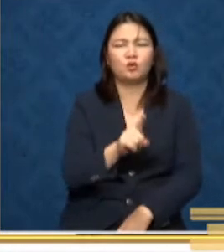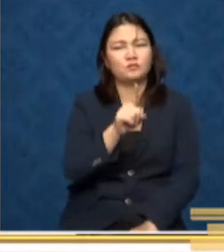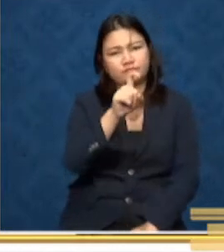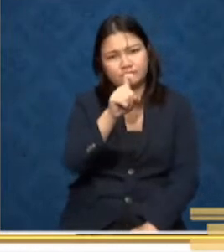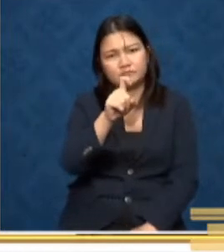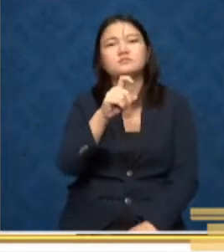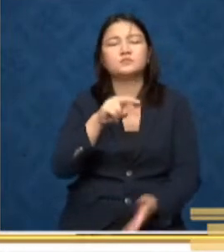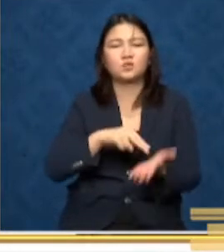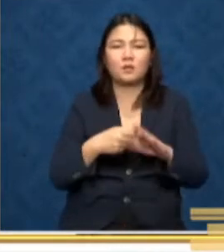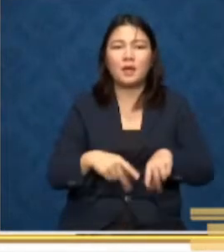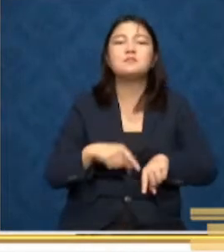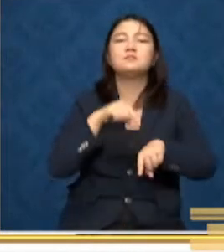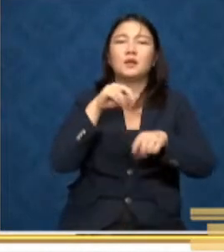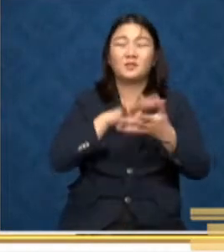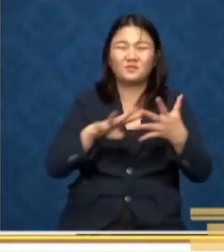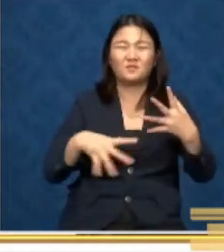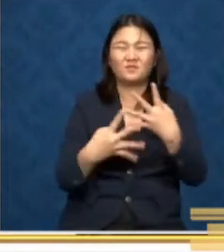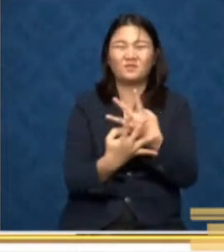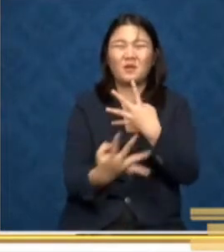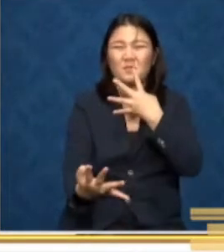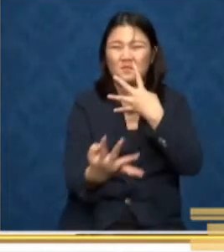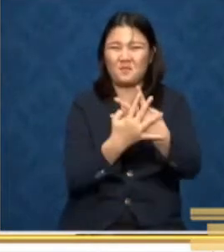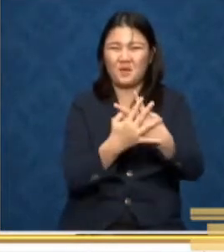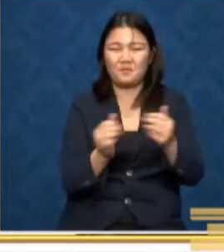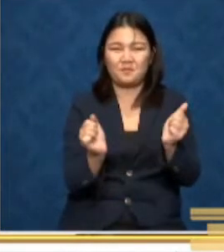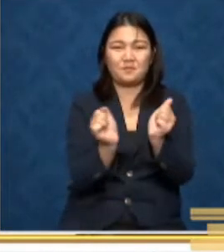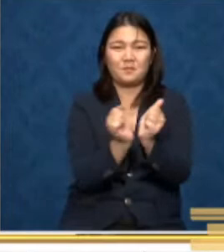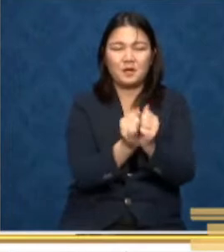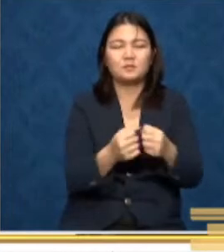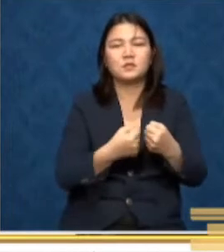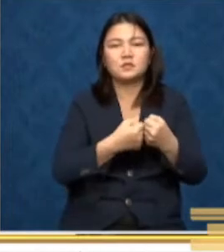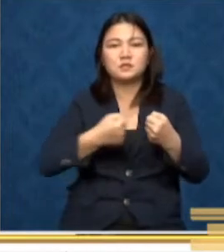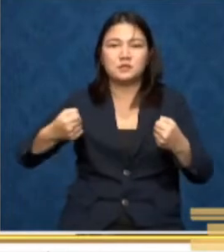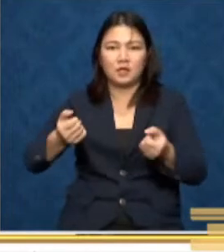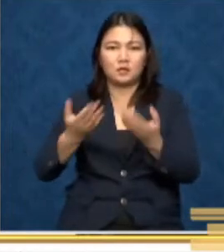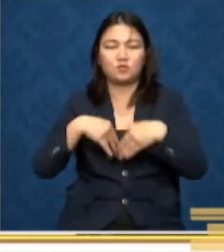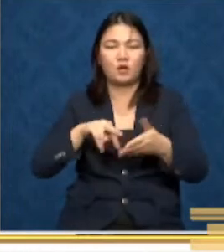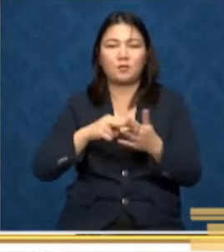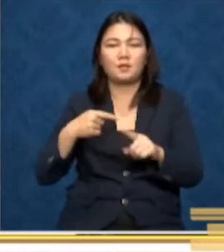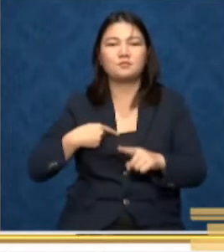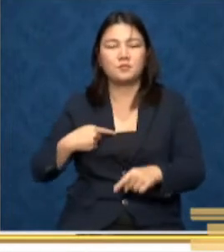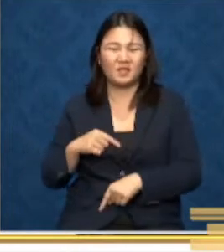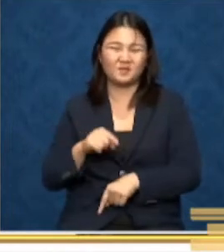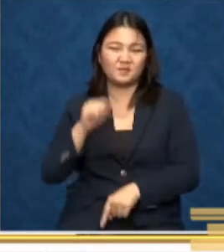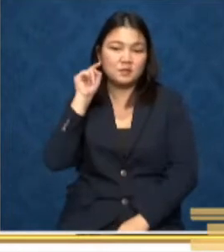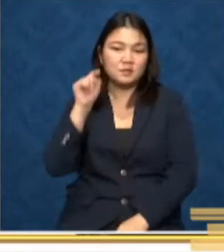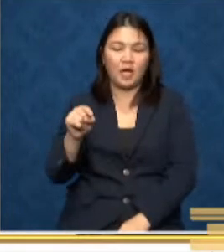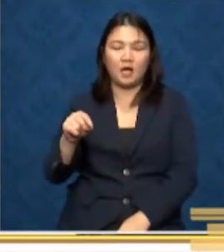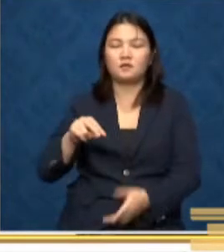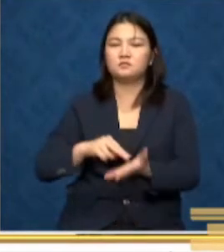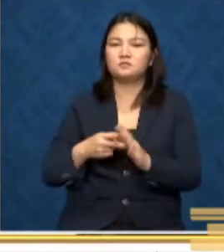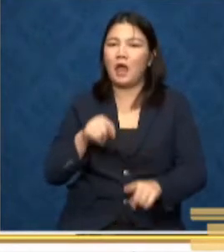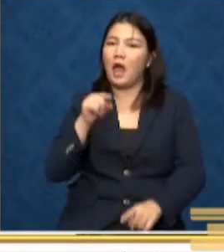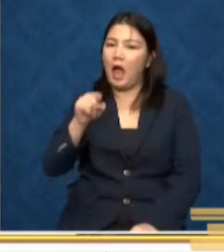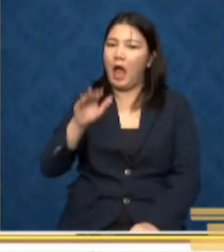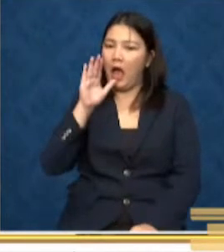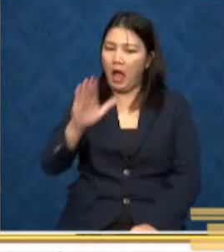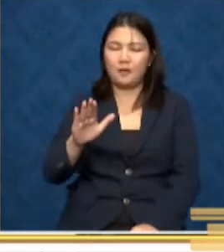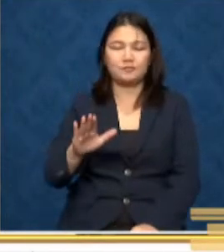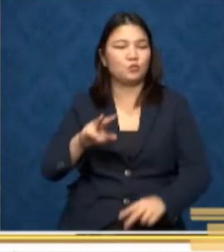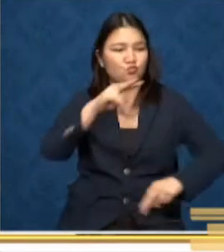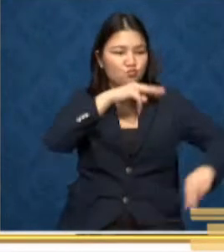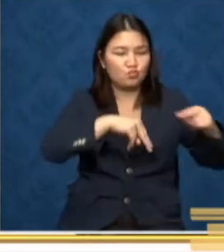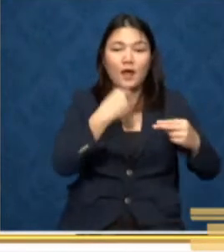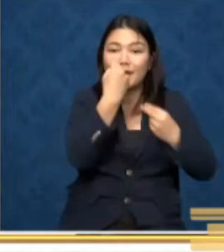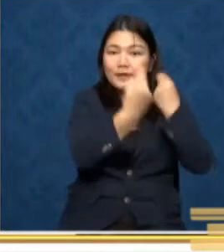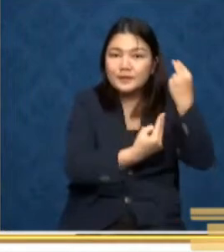ได้อีกค่ะ3การปฏิเสธร้องขอไม่ให้ไปเยี่ยมผู้ต้องขังเป็นการส่วนตัวการใช้ศูนย์กักกันอย่างไม่เป็นท